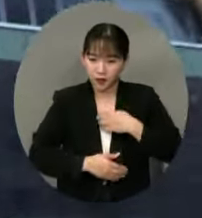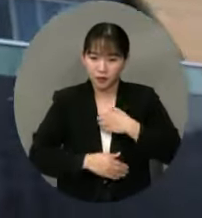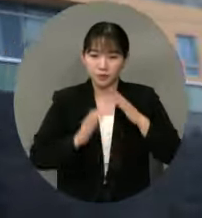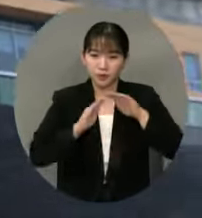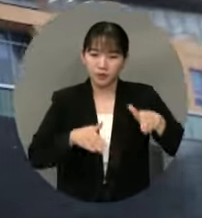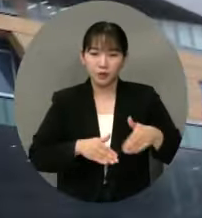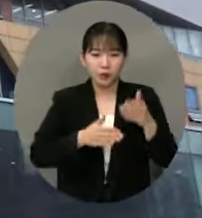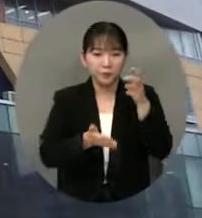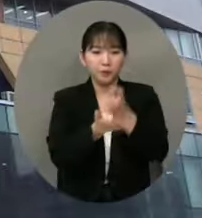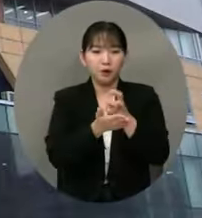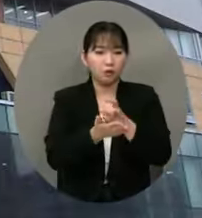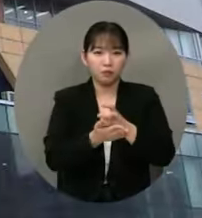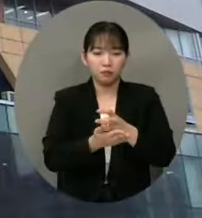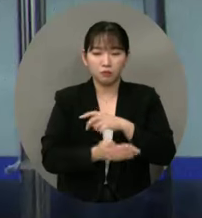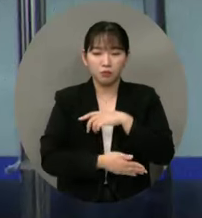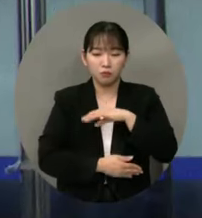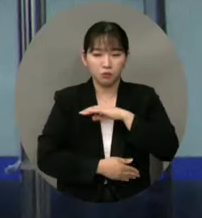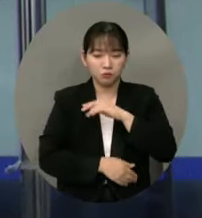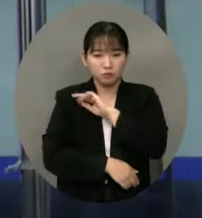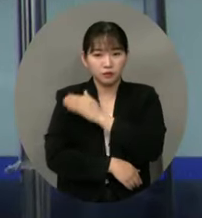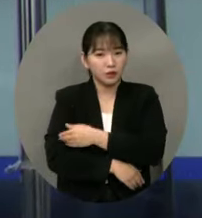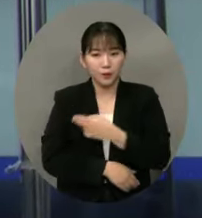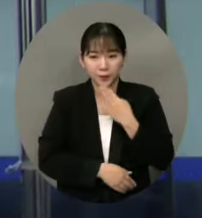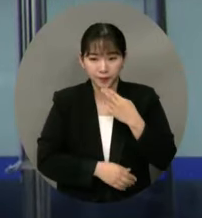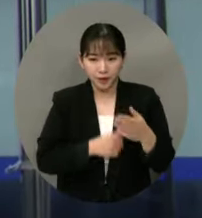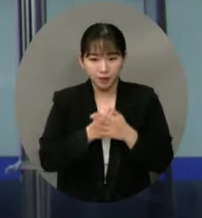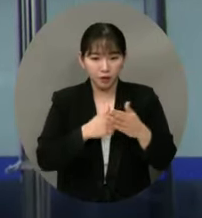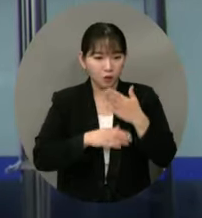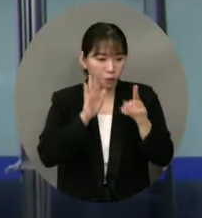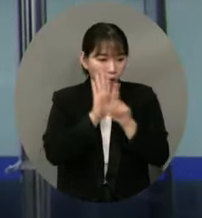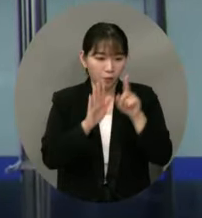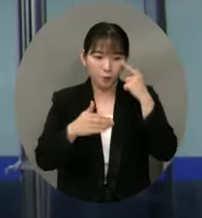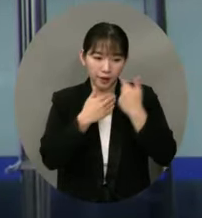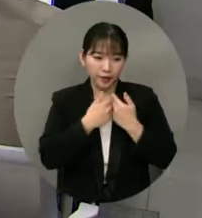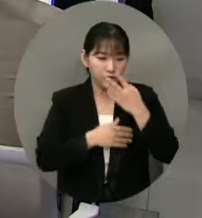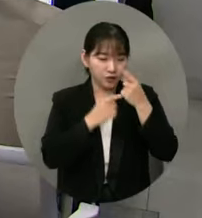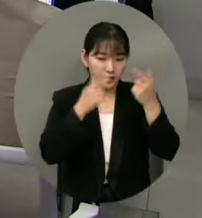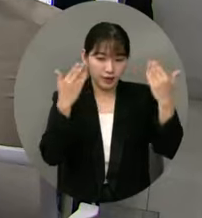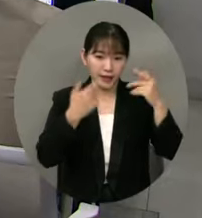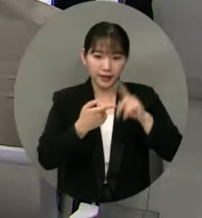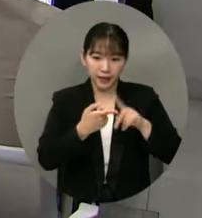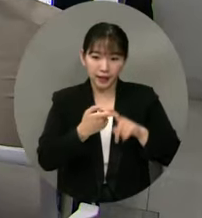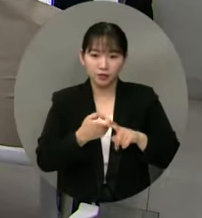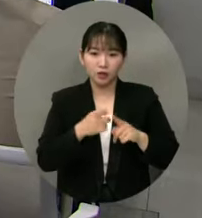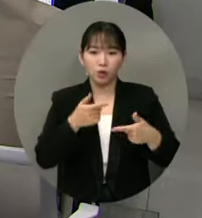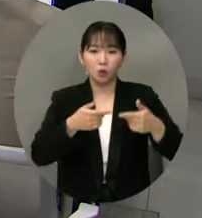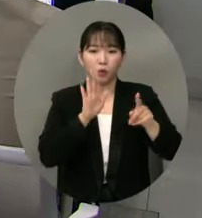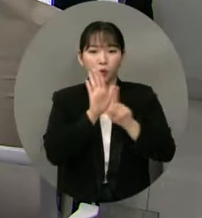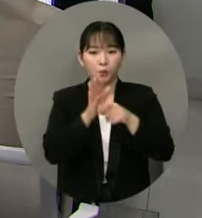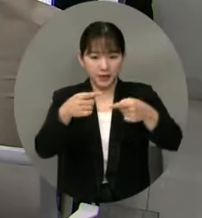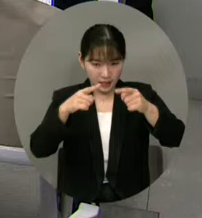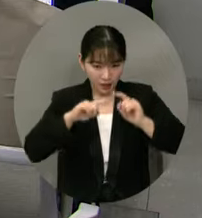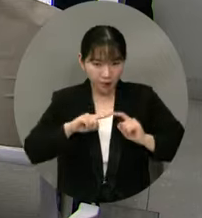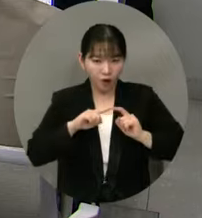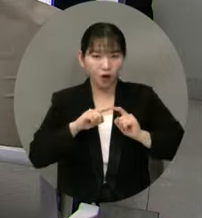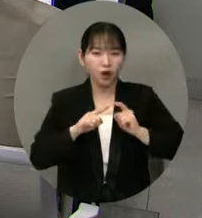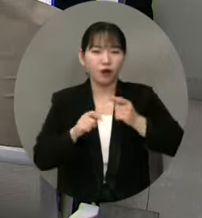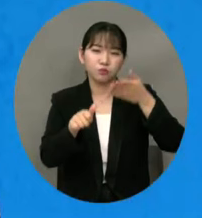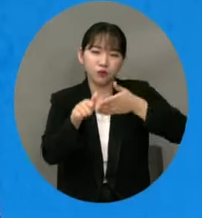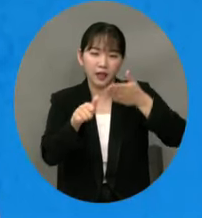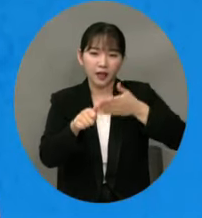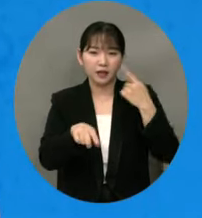전남도에 법적 권한이 없다는 이유 등으로 공모에 반대하는 순천대 등을 향해 공모에 참여할 것을 호소한 것으로